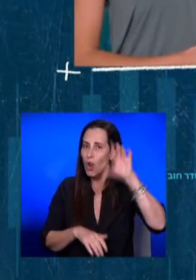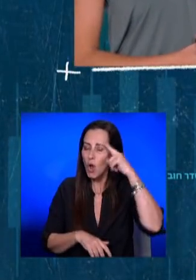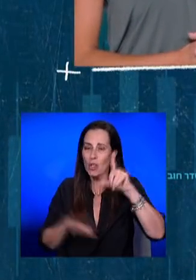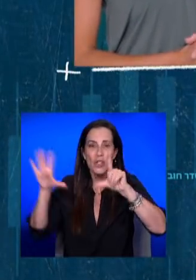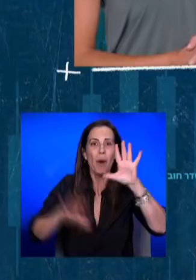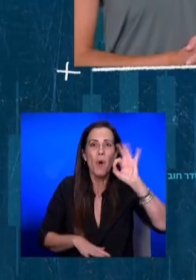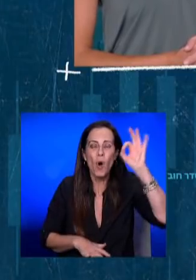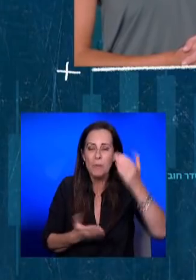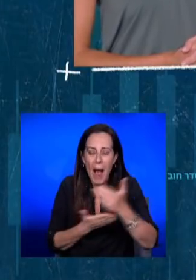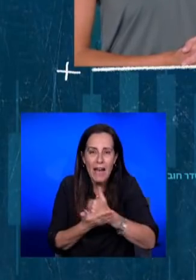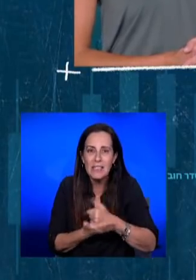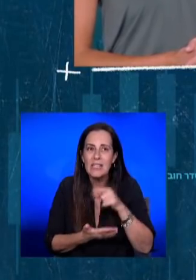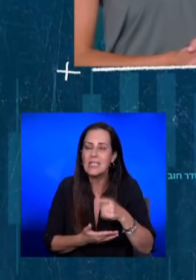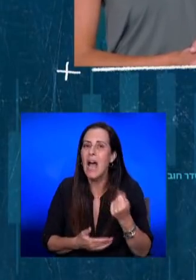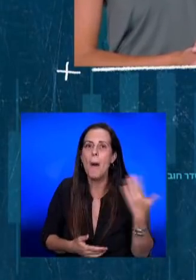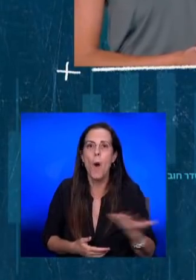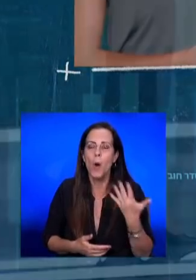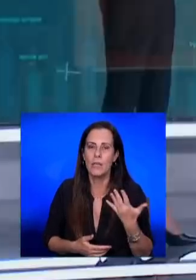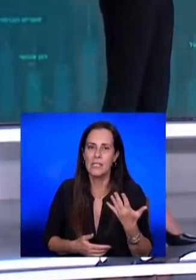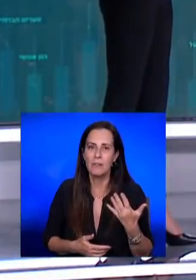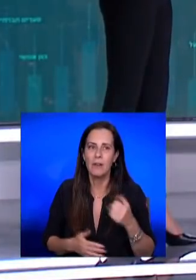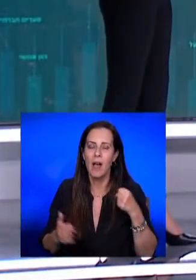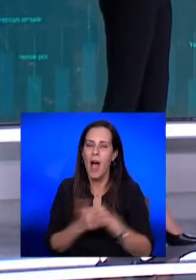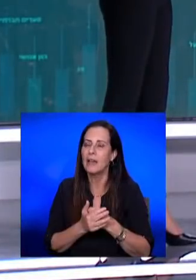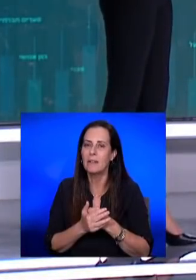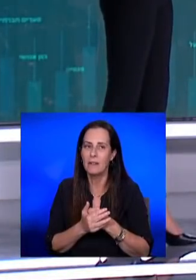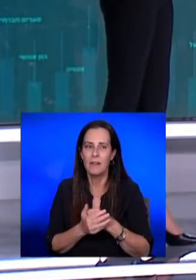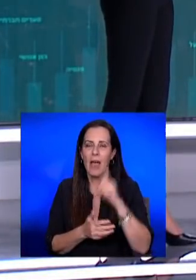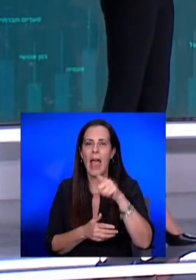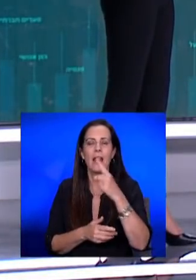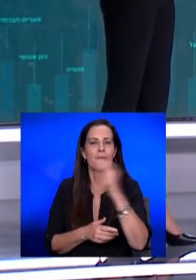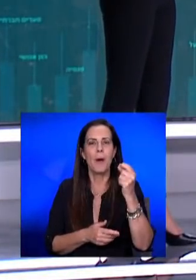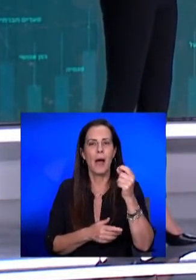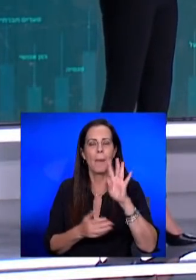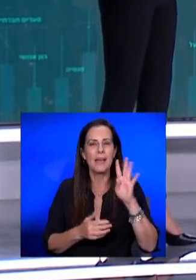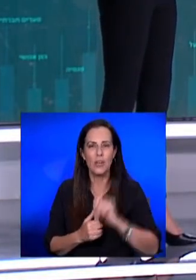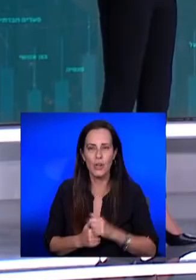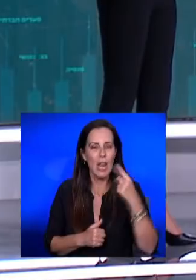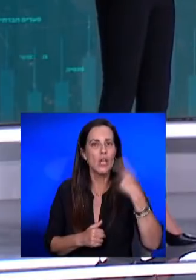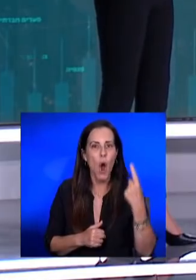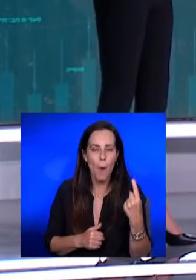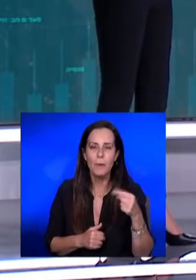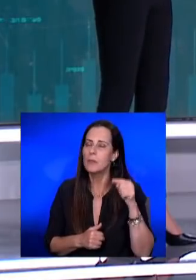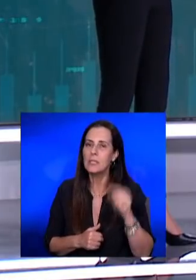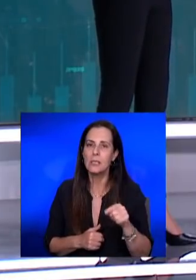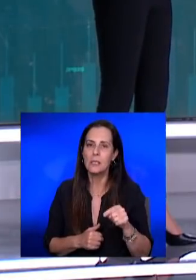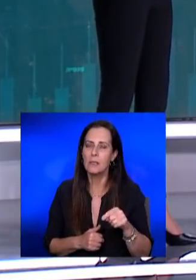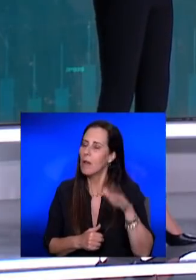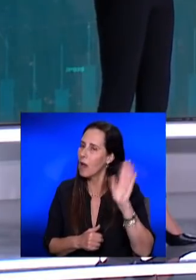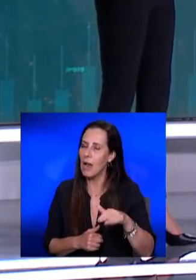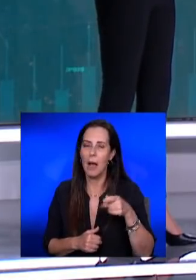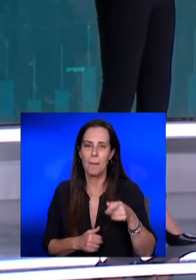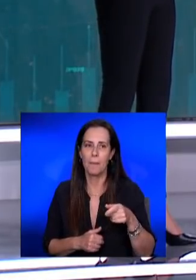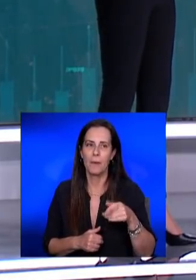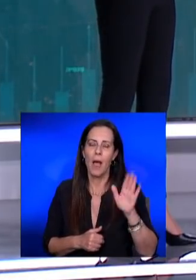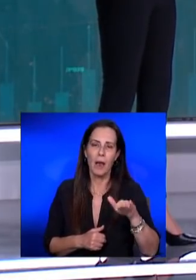75% מהשכר זה המון כסף עד למגבלה של 1,114 שקלים ליום. זה נכון גם לשכירה